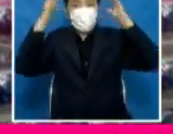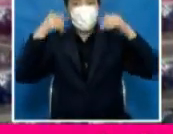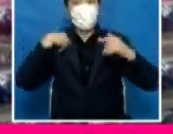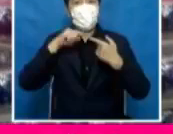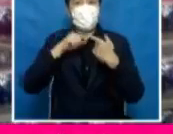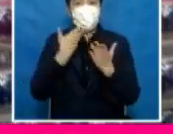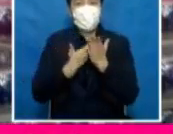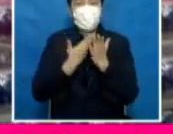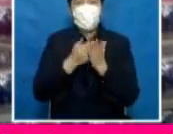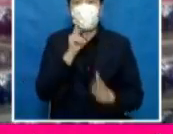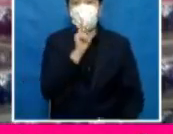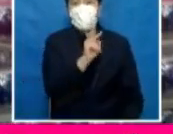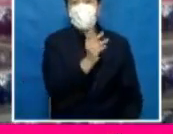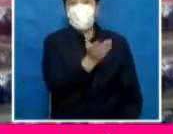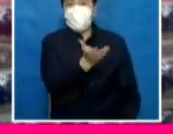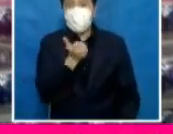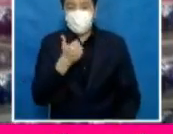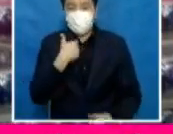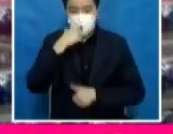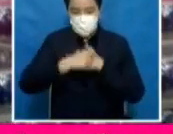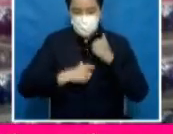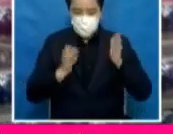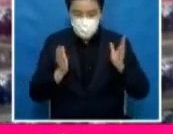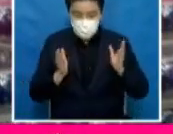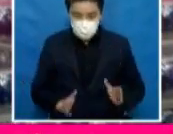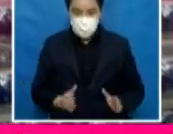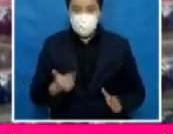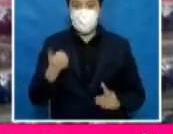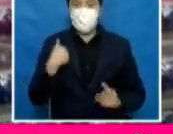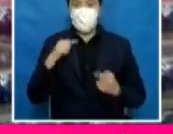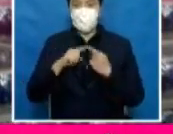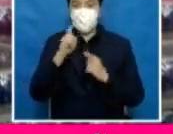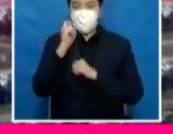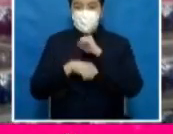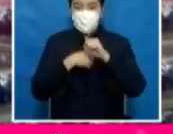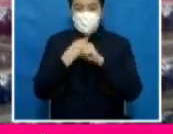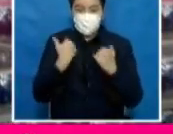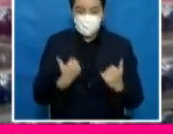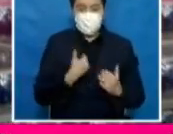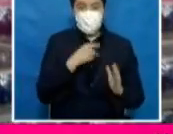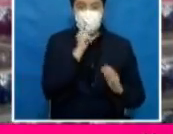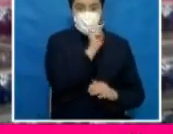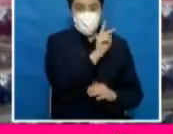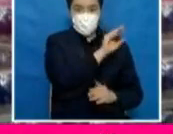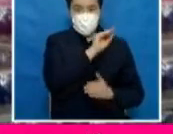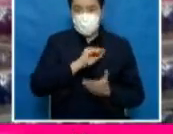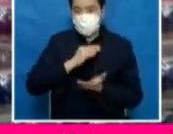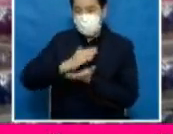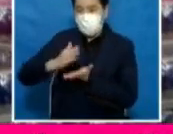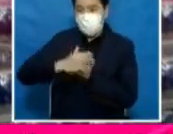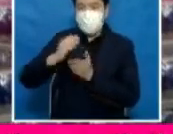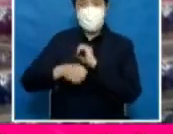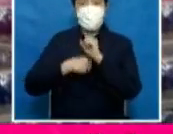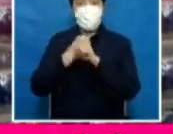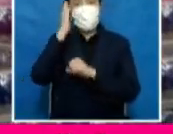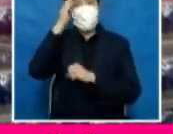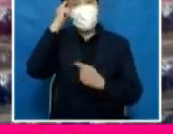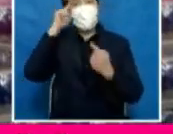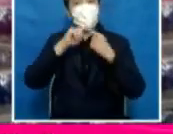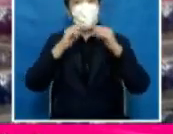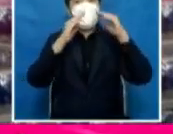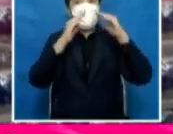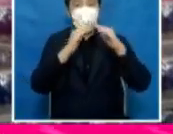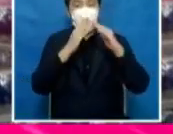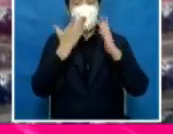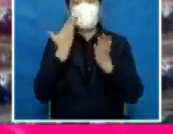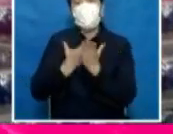ชื่อเคหะและสินเชื่อบุคคลมาแนะนำค่ะกู้ปีนี้ผ่อนปีหน้าช่วยสานฝันเรื่องบ้านให้เป็นจริงด้วยเงื่อน